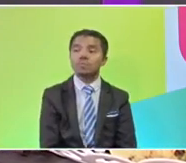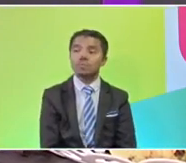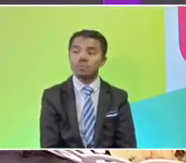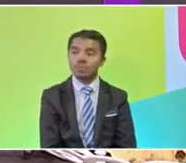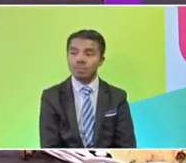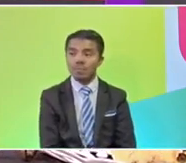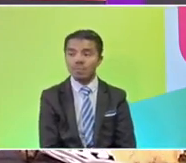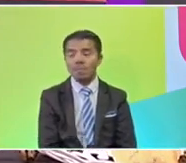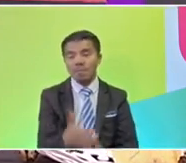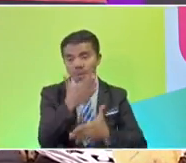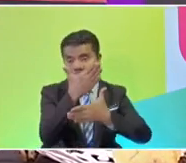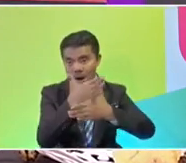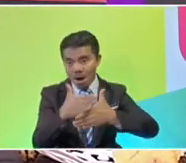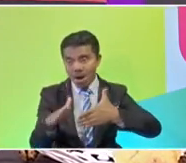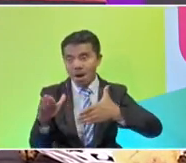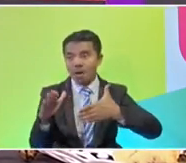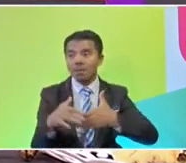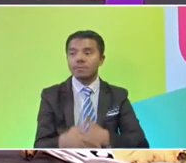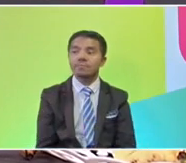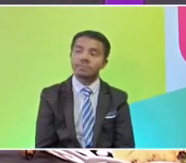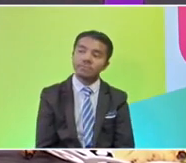itu buah mangga manis